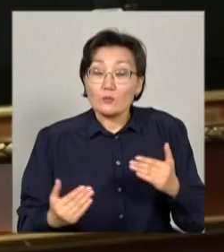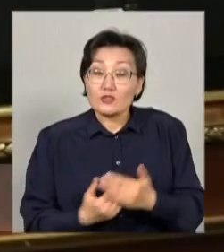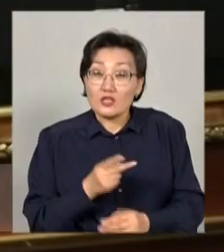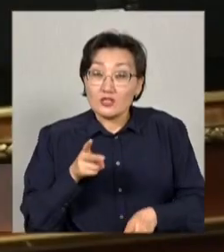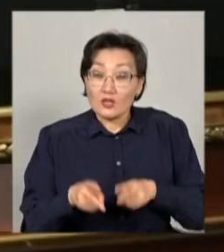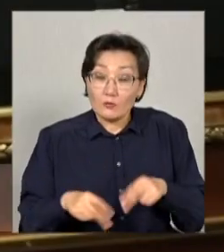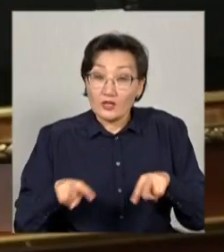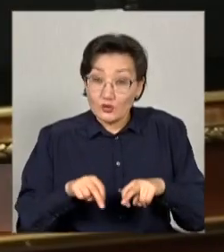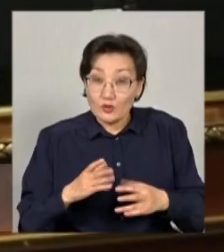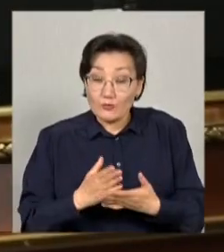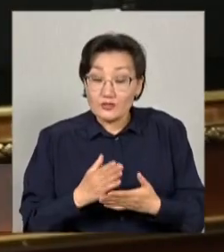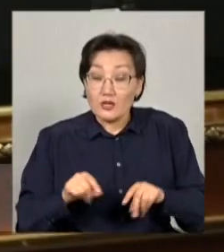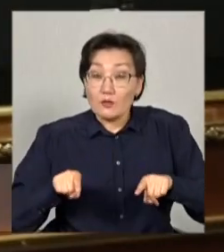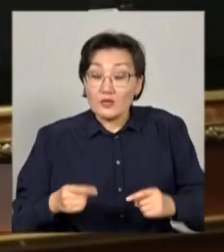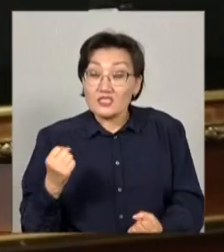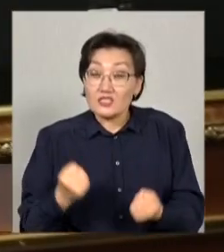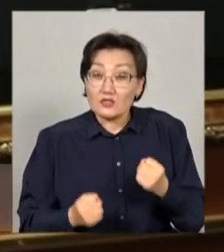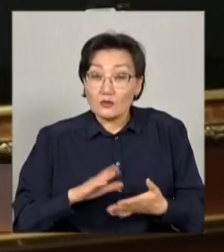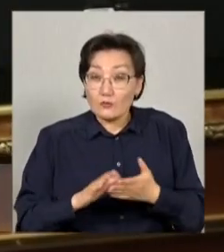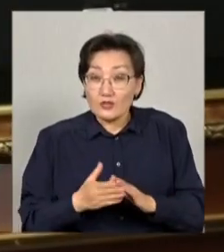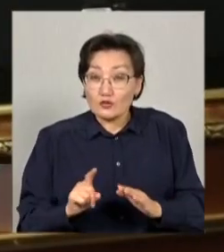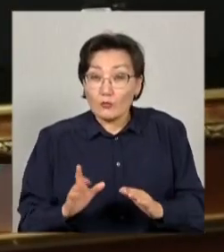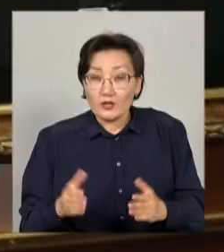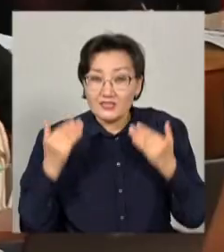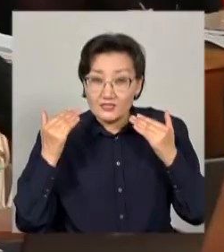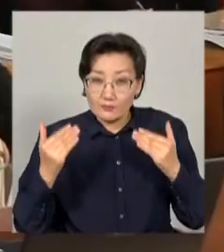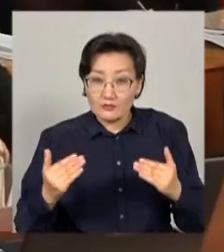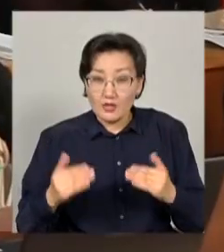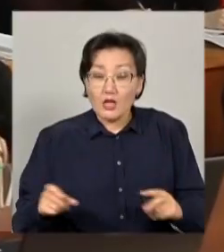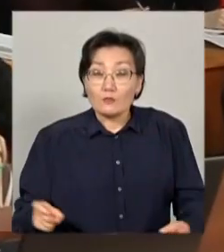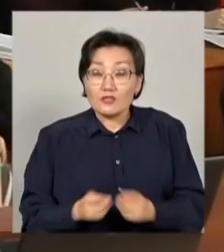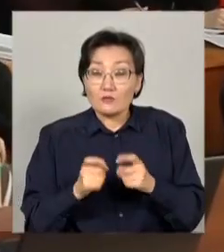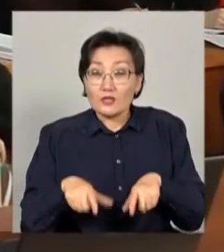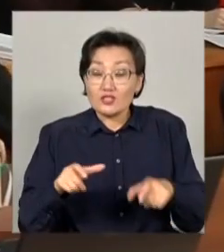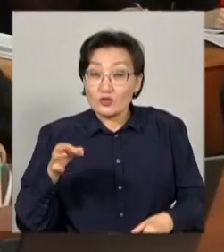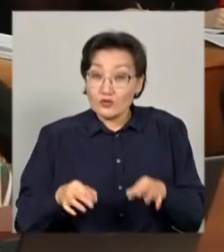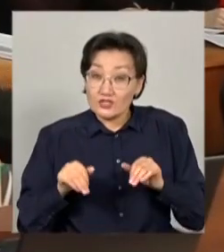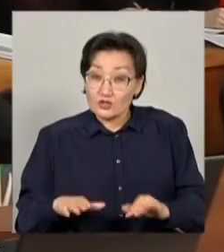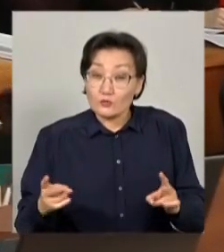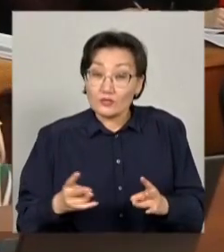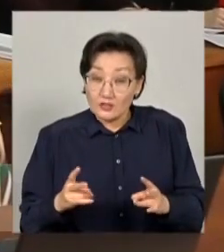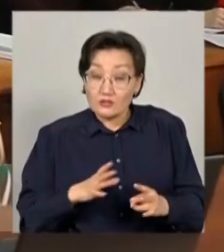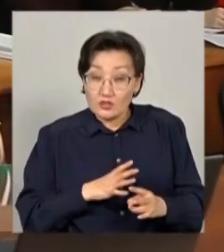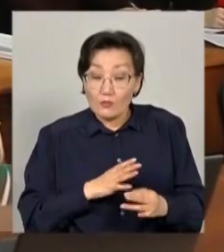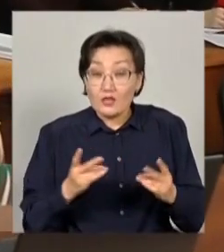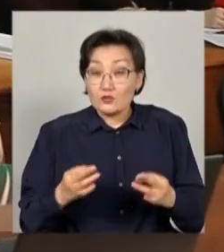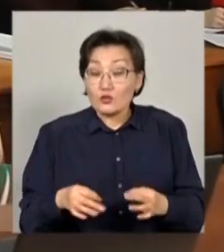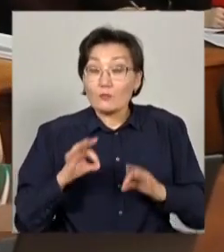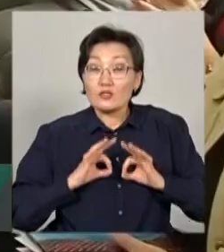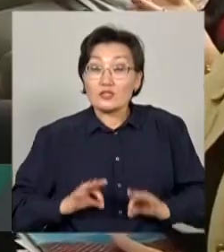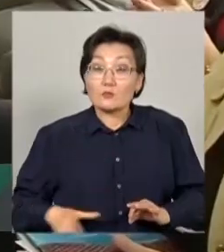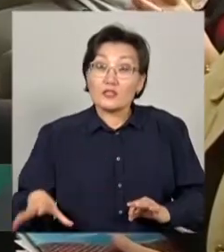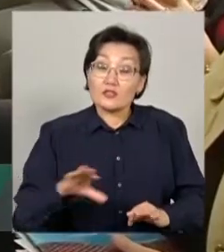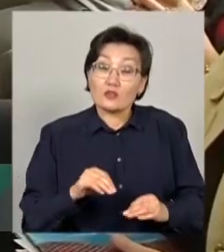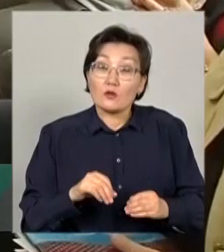қарау сатысында. Тәркіленген көліктердің жайы не болатыны әзір белгісіз. Дау азаматтық сотта шешілуі қажет болған. Бірақ прокурорлар